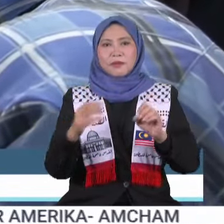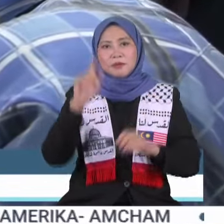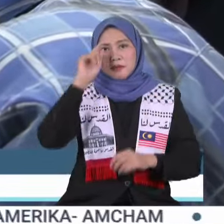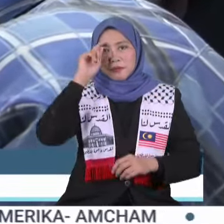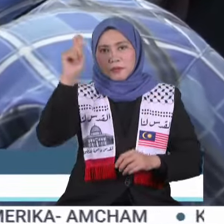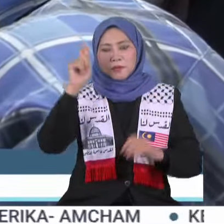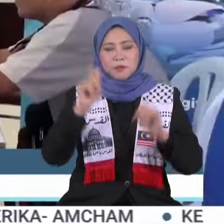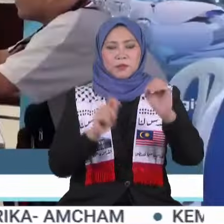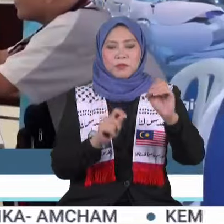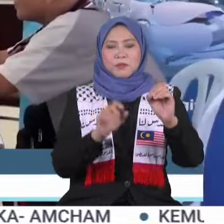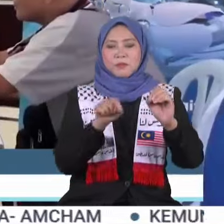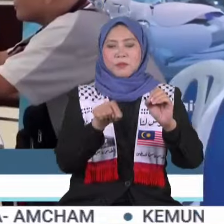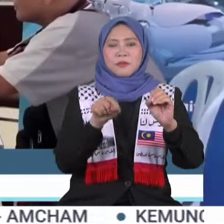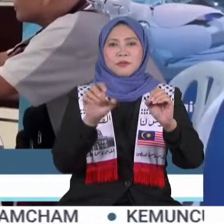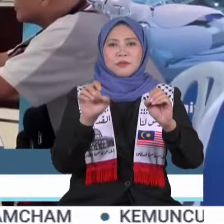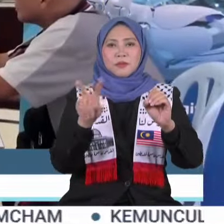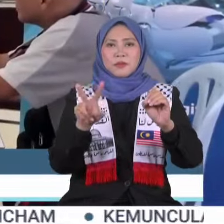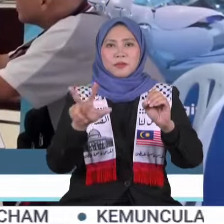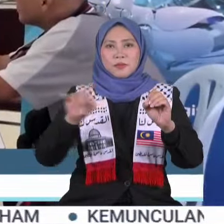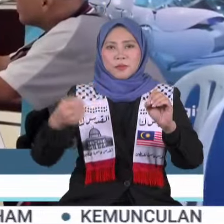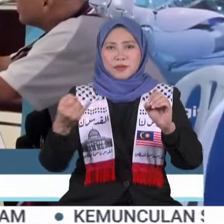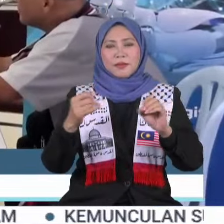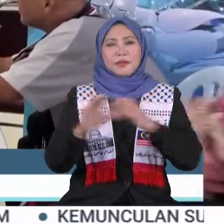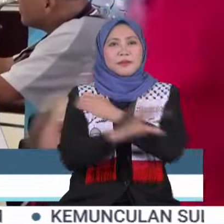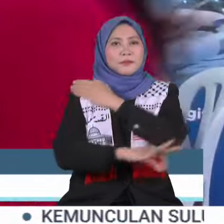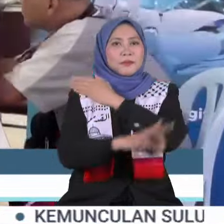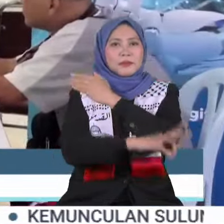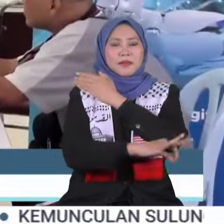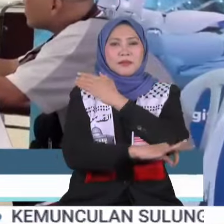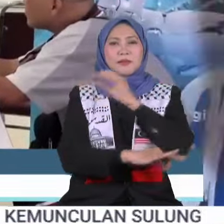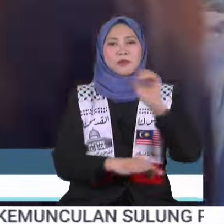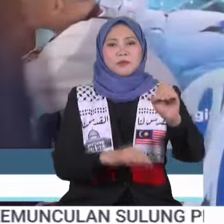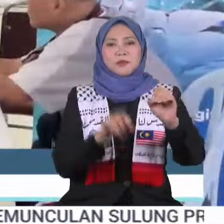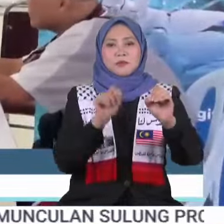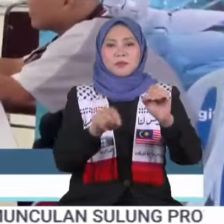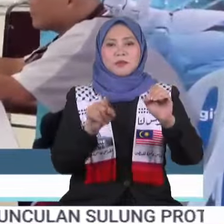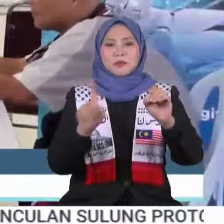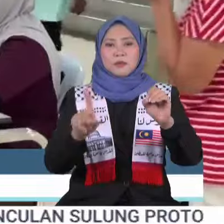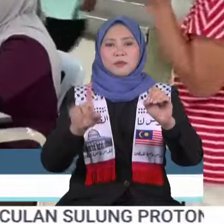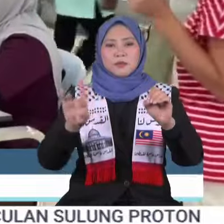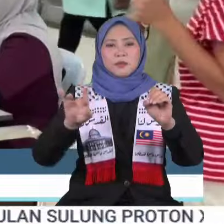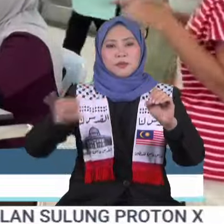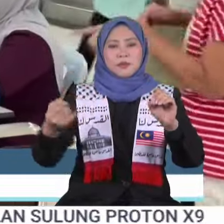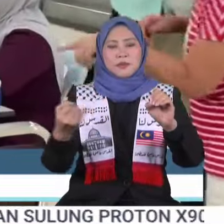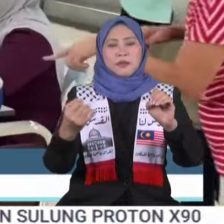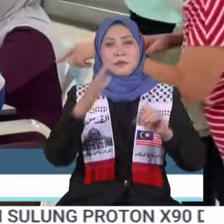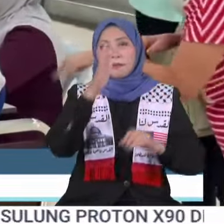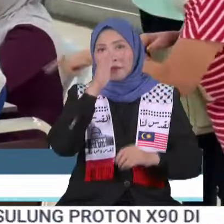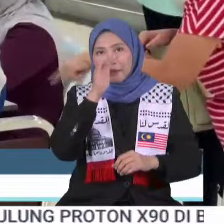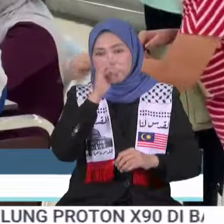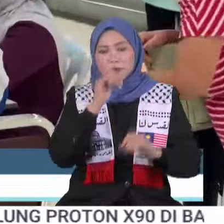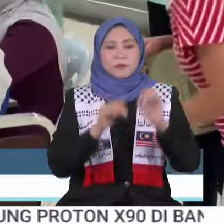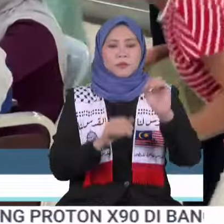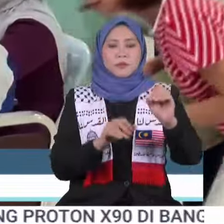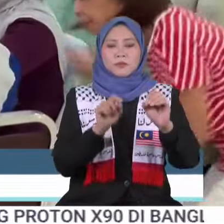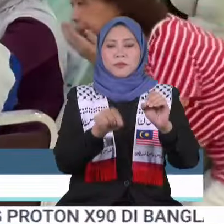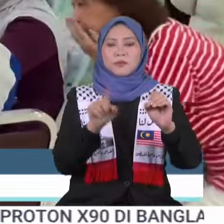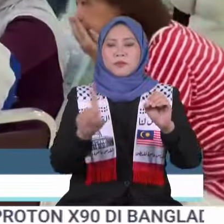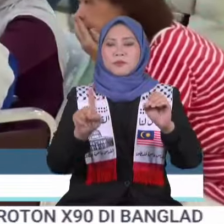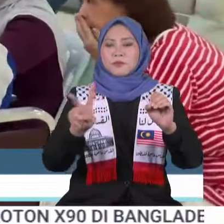Terengganu 0.23 juta Negeri Ilan 0.18 juta Melaka